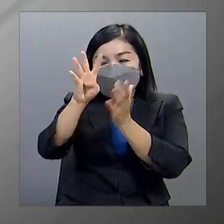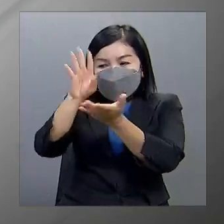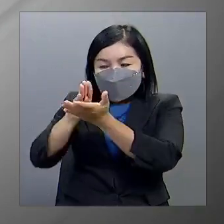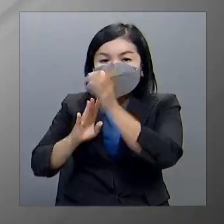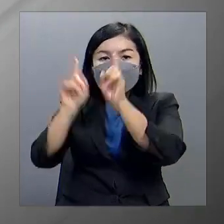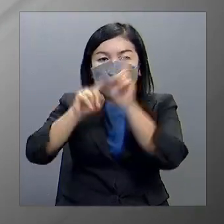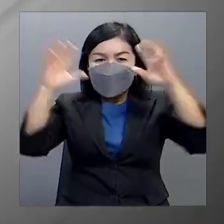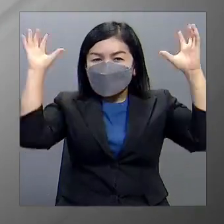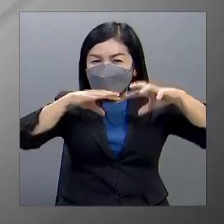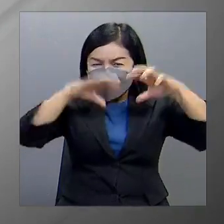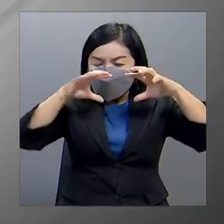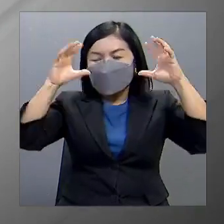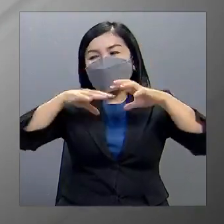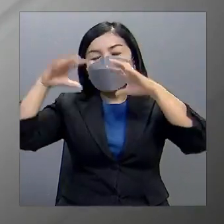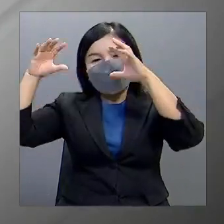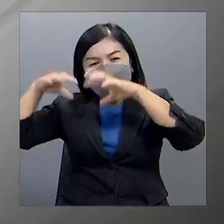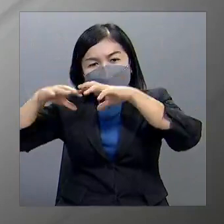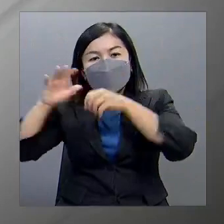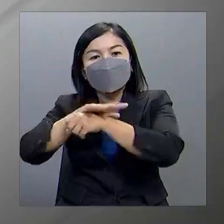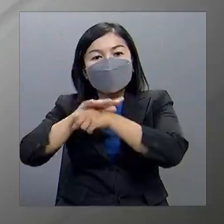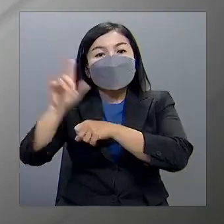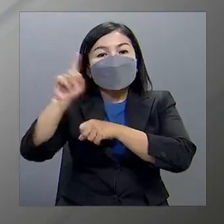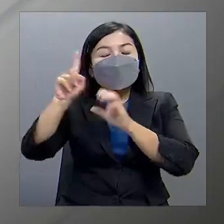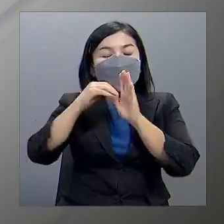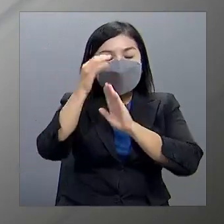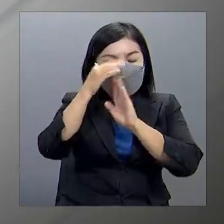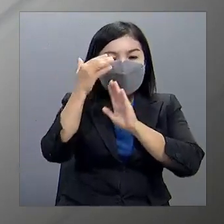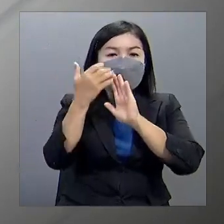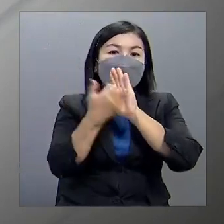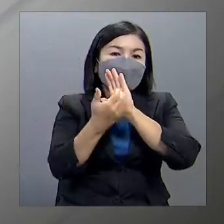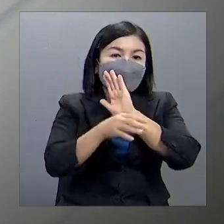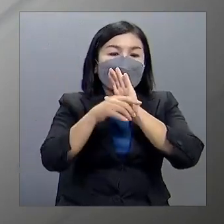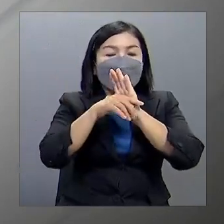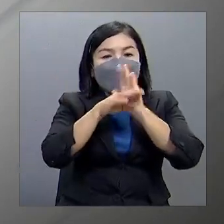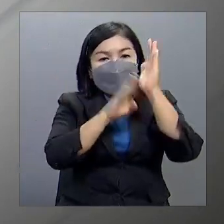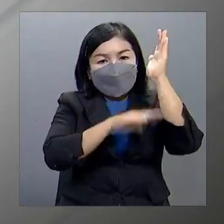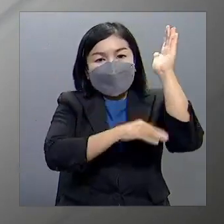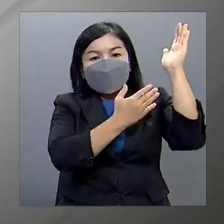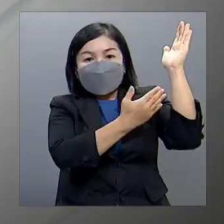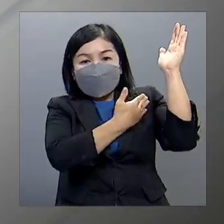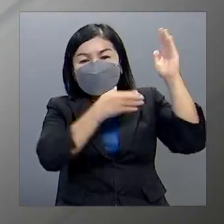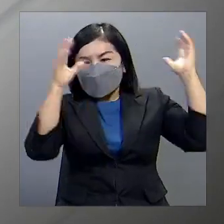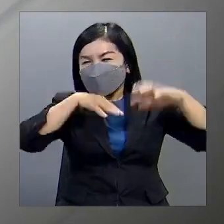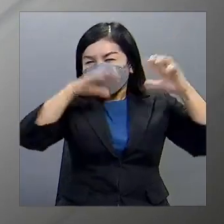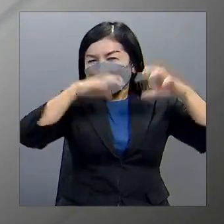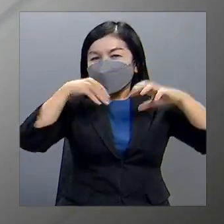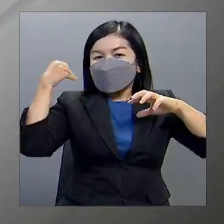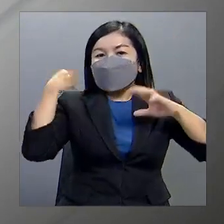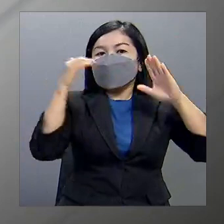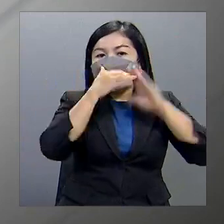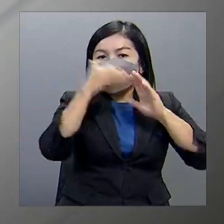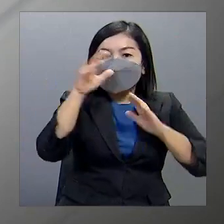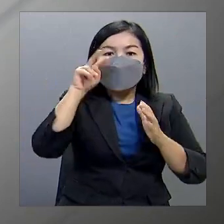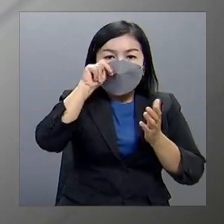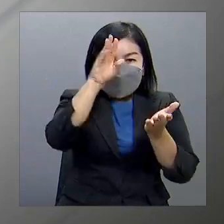ถึงหนักมากบางแห่งในภาคเหนือภาคตะวันออกและภาคใต้ฝั่งตะวันตกพบว่าในภาคเหนือมีน้ำฝนสูงสุดที่